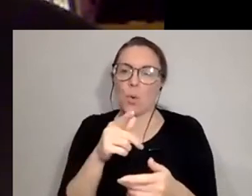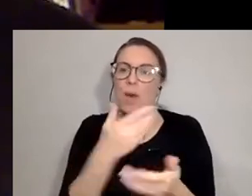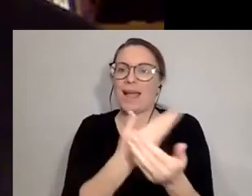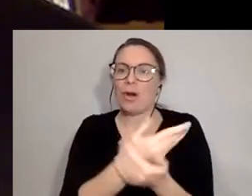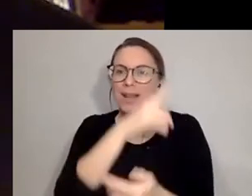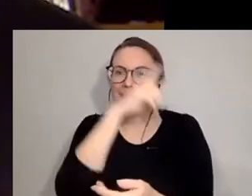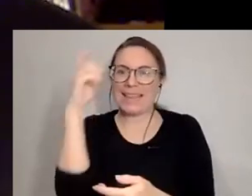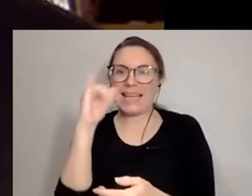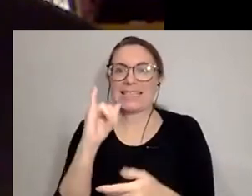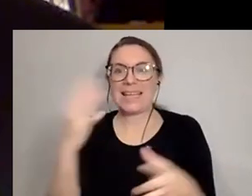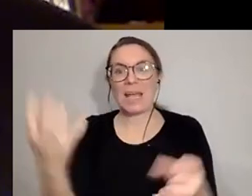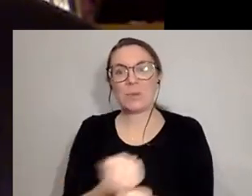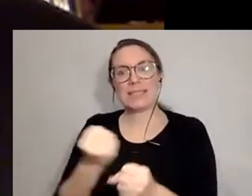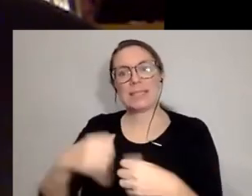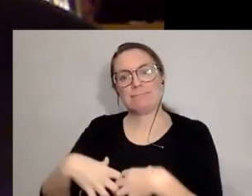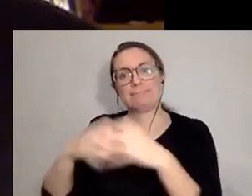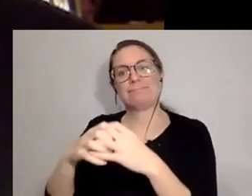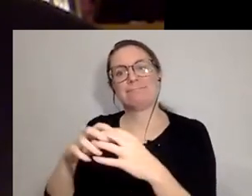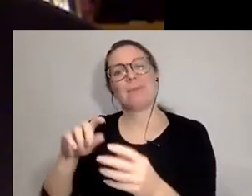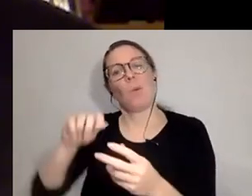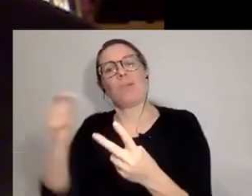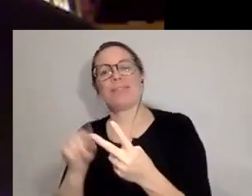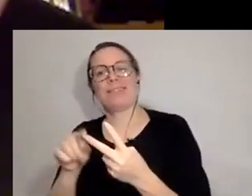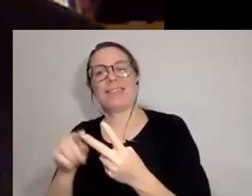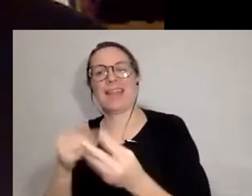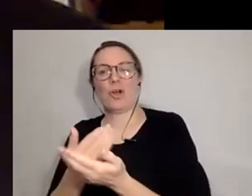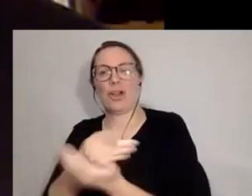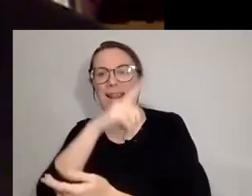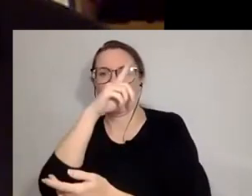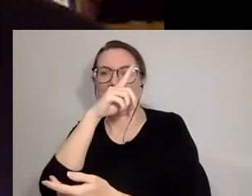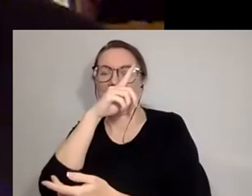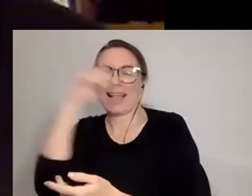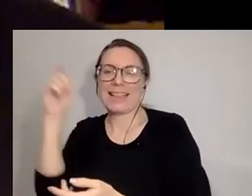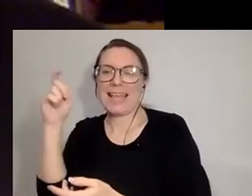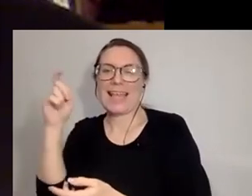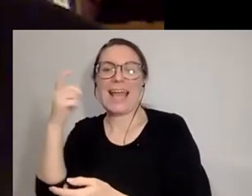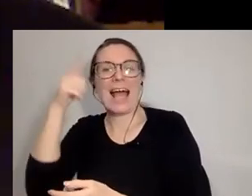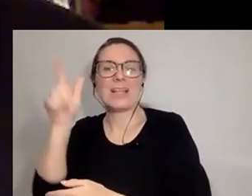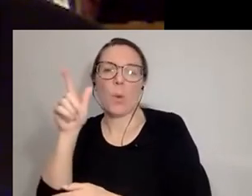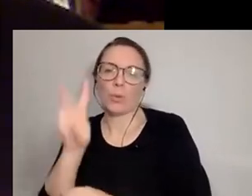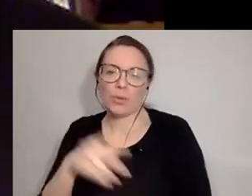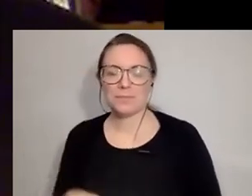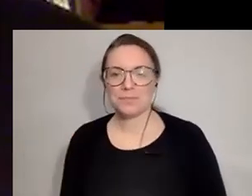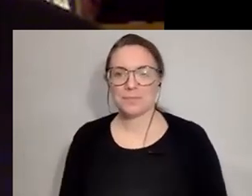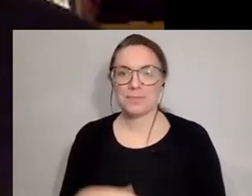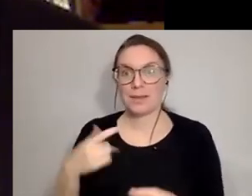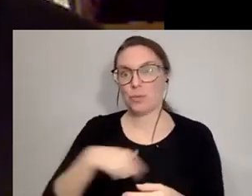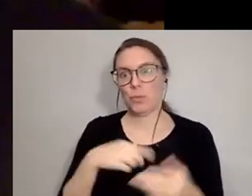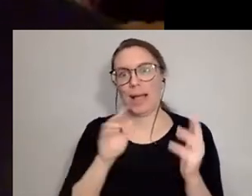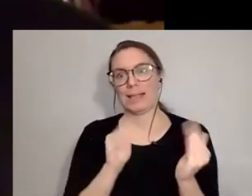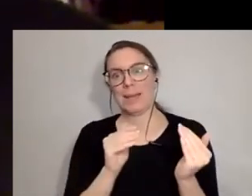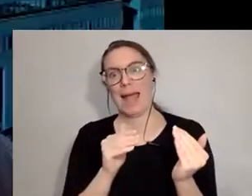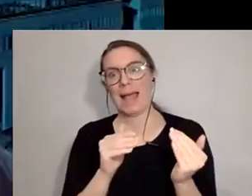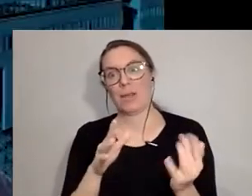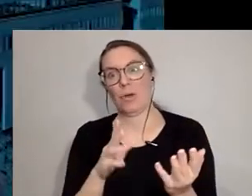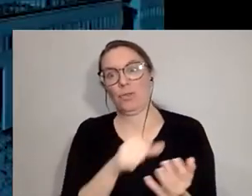'été si on arrivait à la construire alternativement à l'UQAM et à Lyon 2 voilà on espère aussi que d'autres projets donc